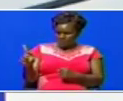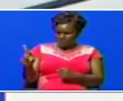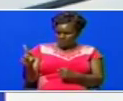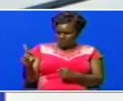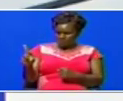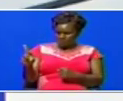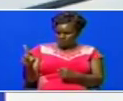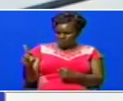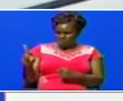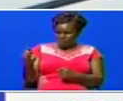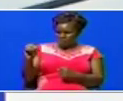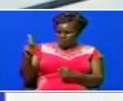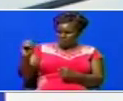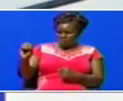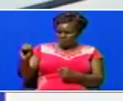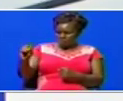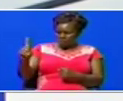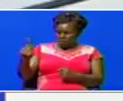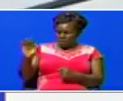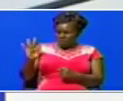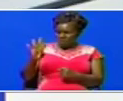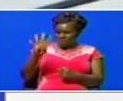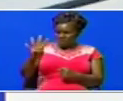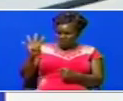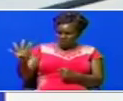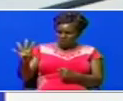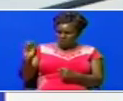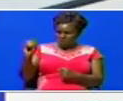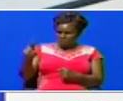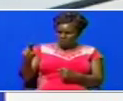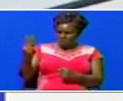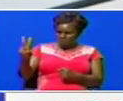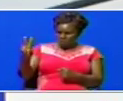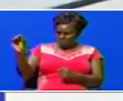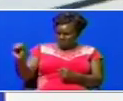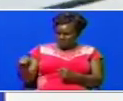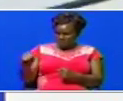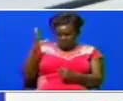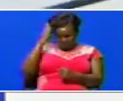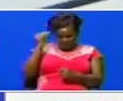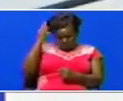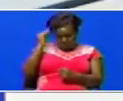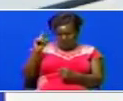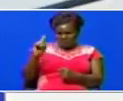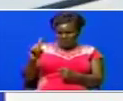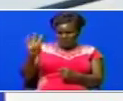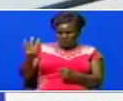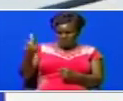761. John Ekuru Aukot, 344, 0.12%. Mohamed Dida,